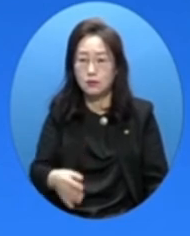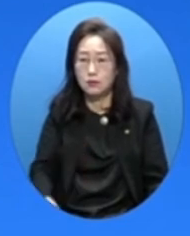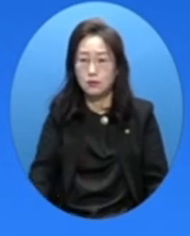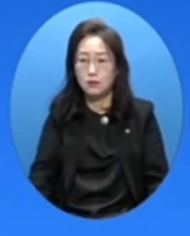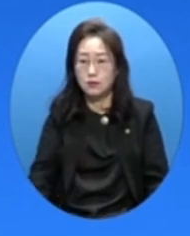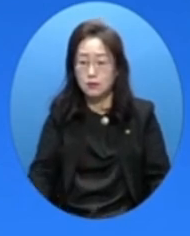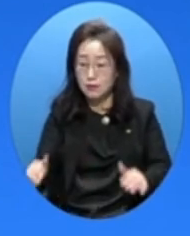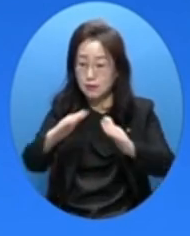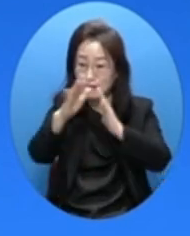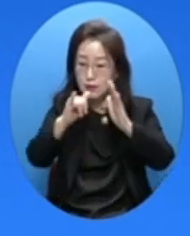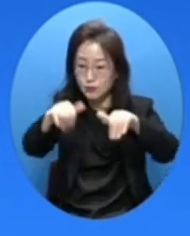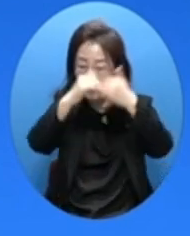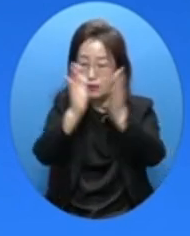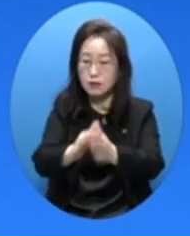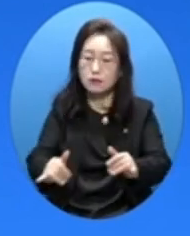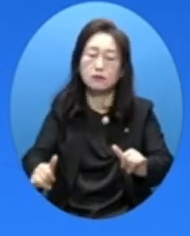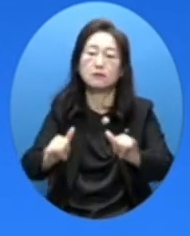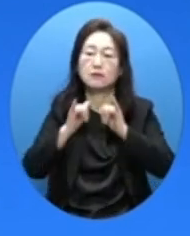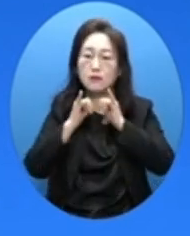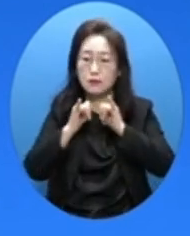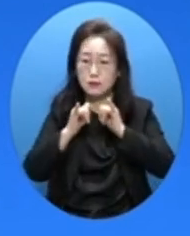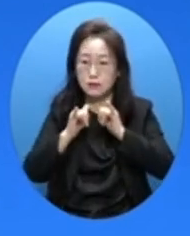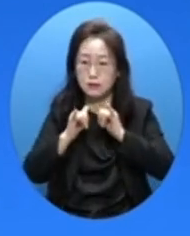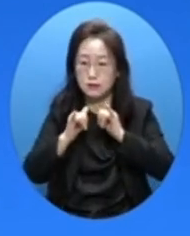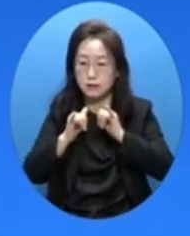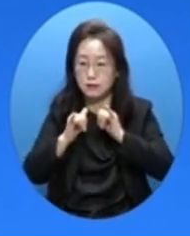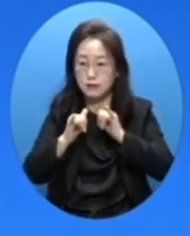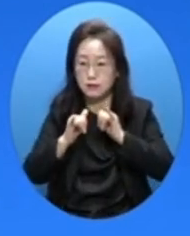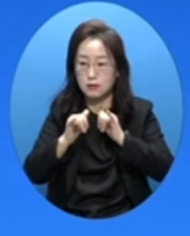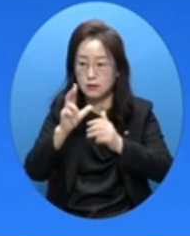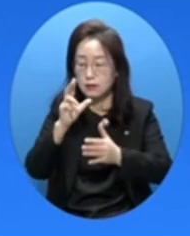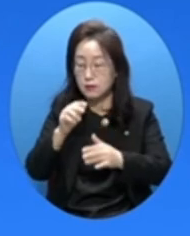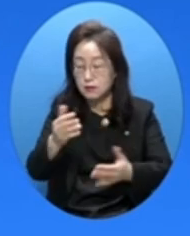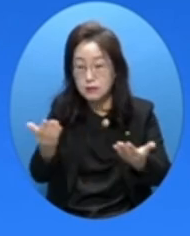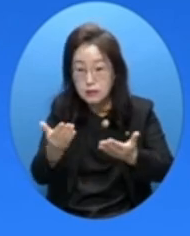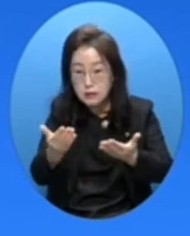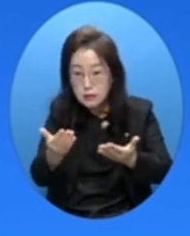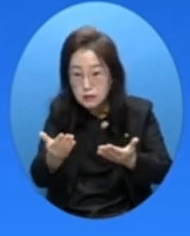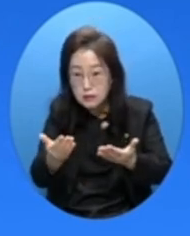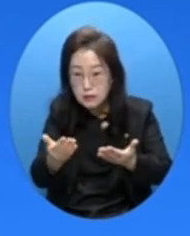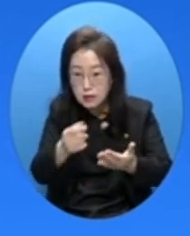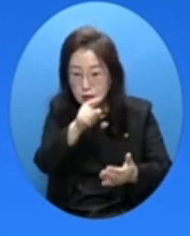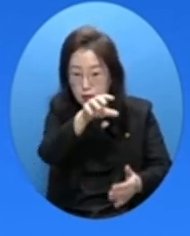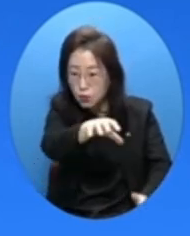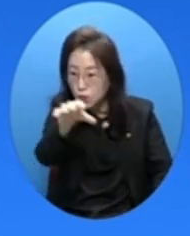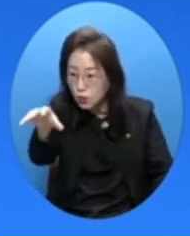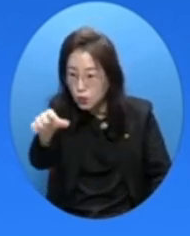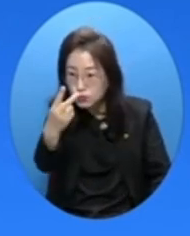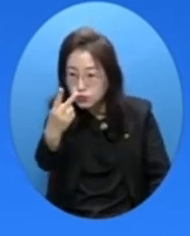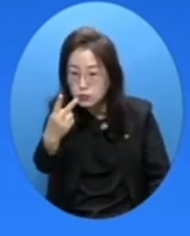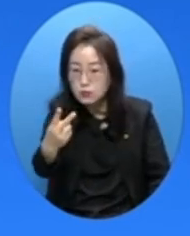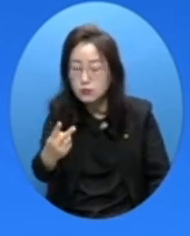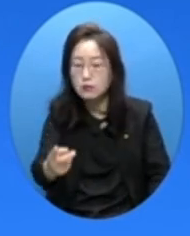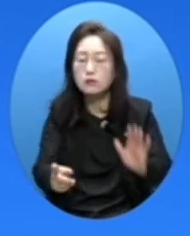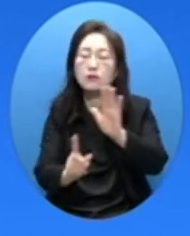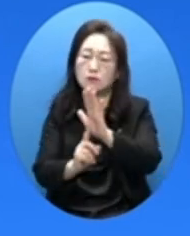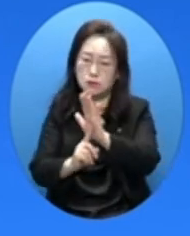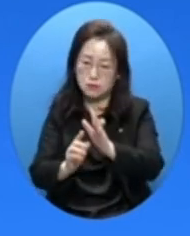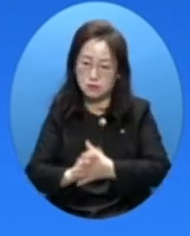온 가족에게 자살한 그러한 일들이 두 군데서나 일어났습니다.